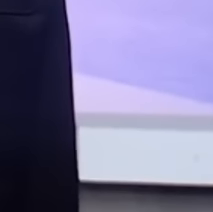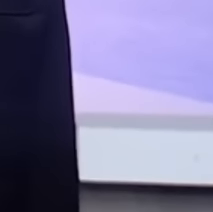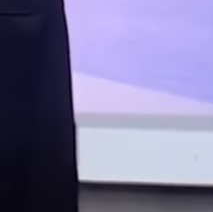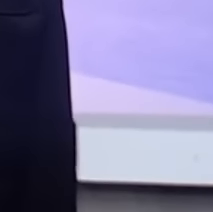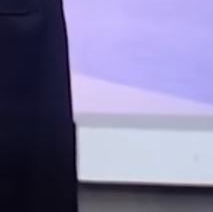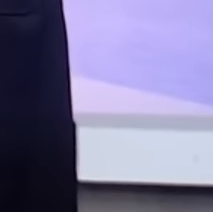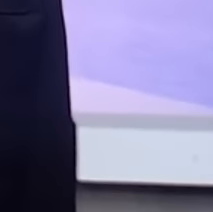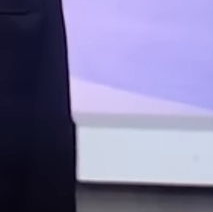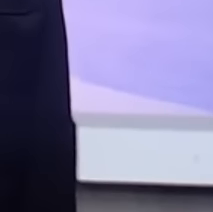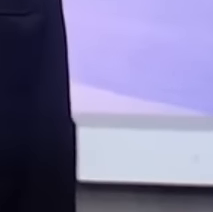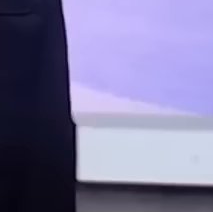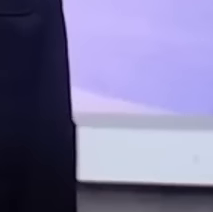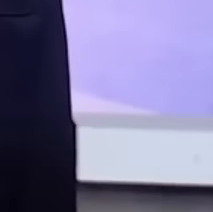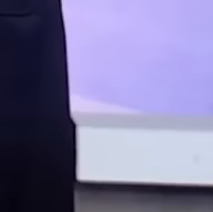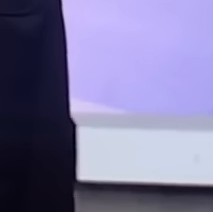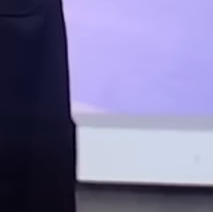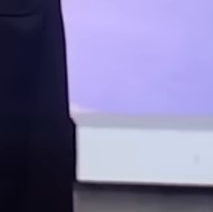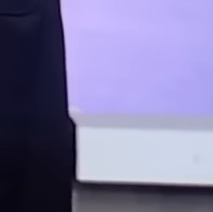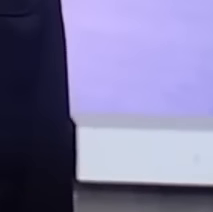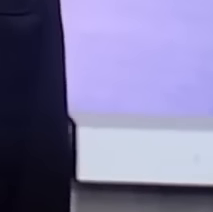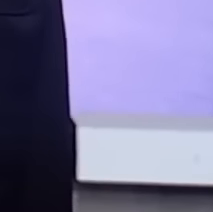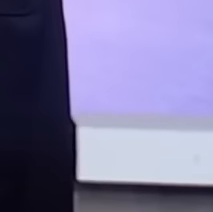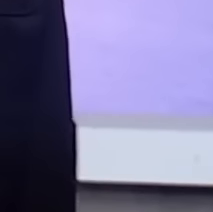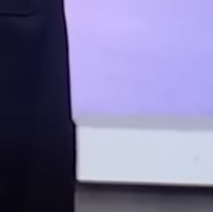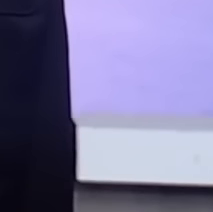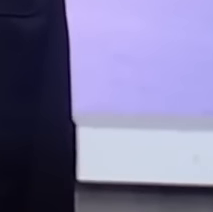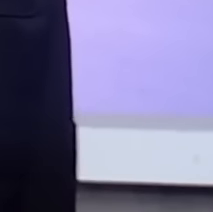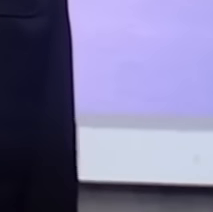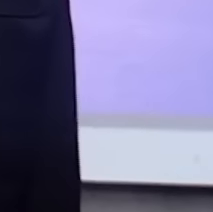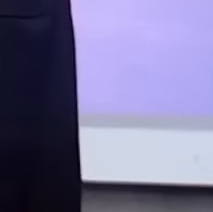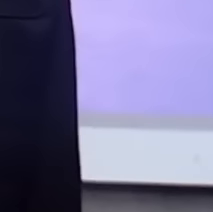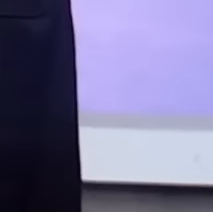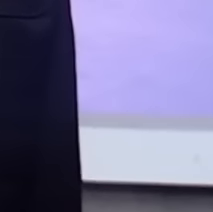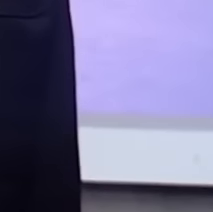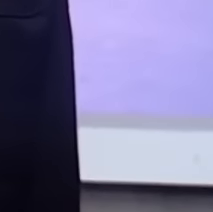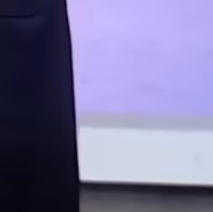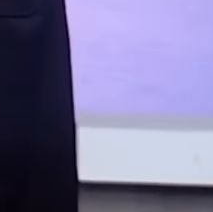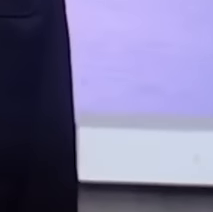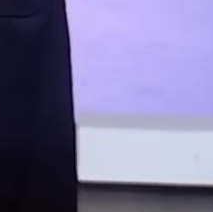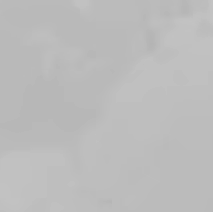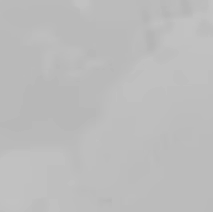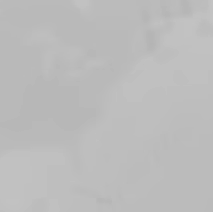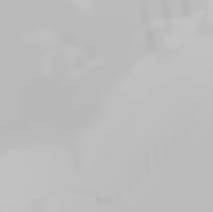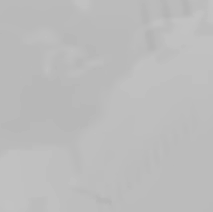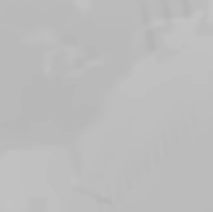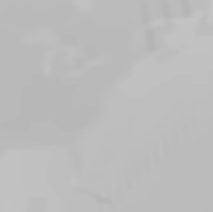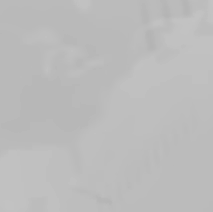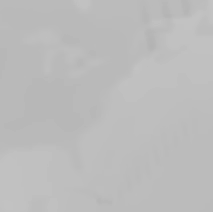samahan niyo kami sa GMA Pinoy TV at sa www.gmanews.tv.